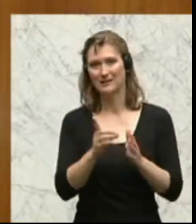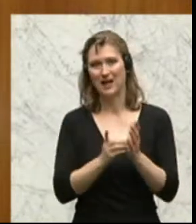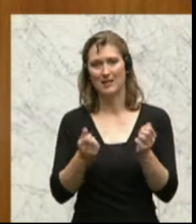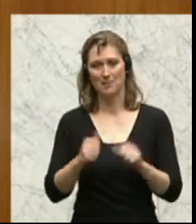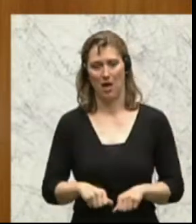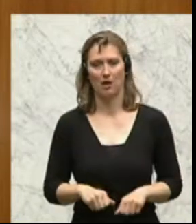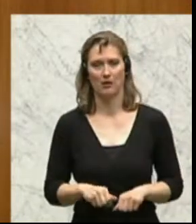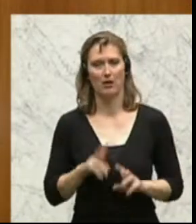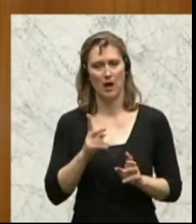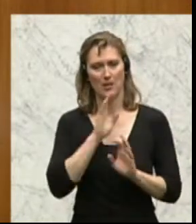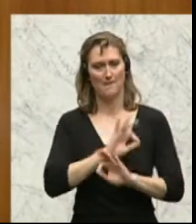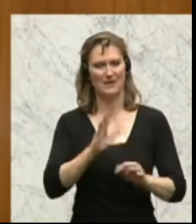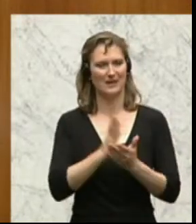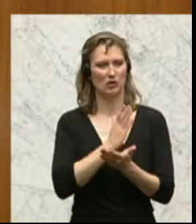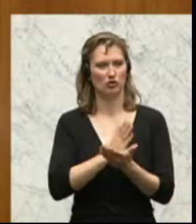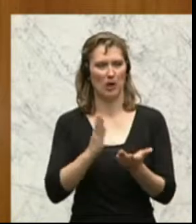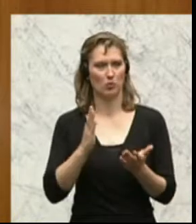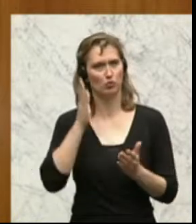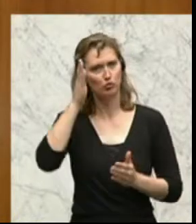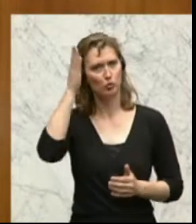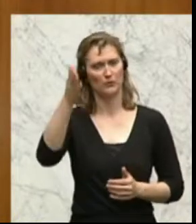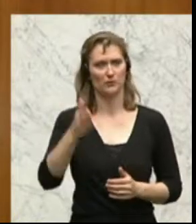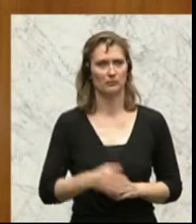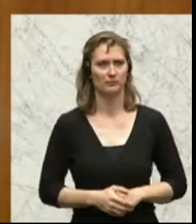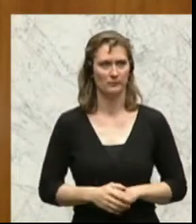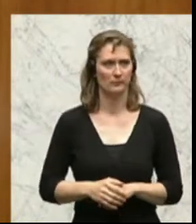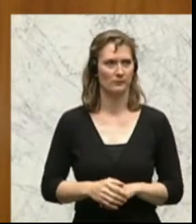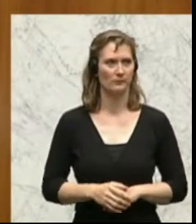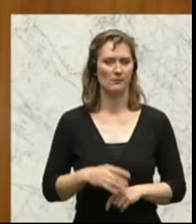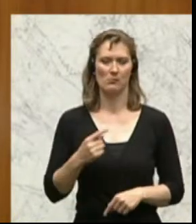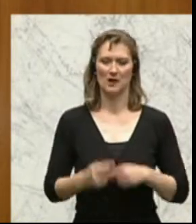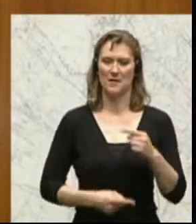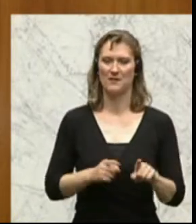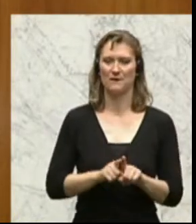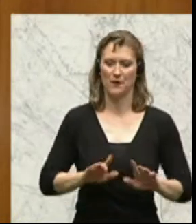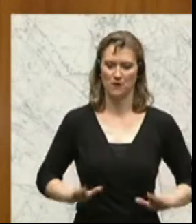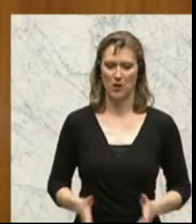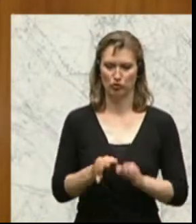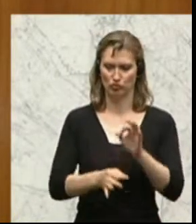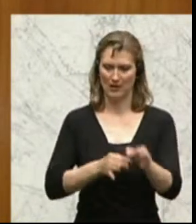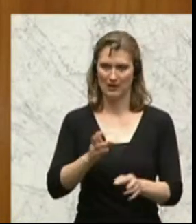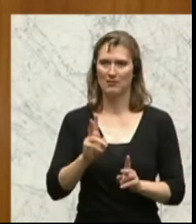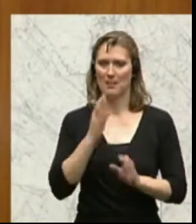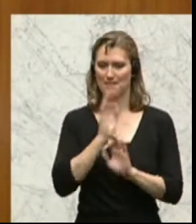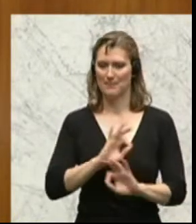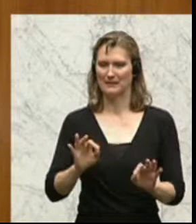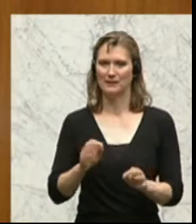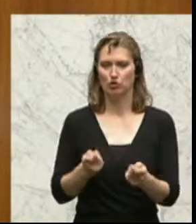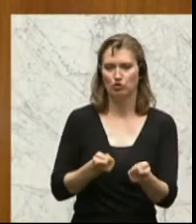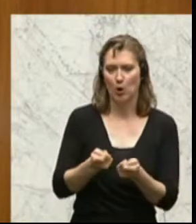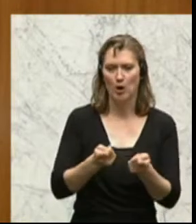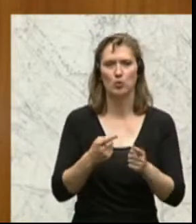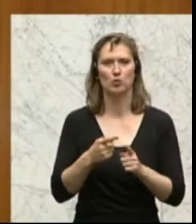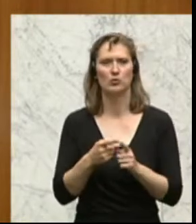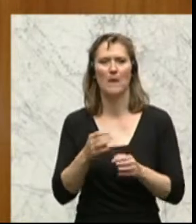bessere Entscheidungsgrundlage in der Zukunft haben für die Entwicklung von Förderstrategien, eine bessere Steuerung und schlankere Prozesse in